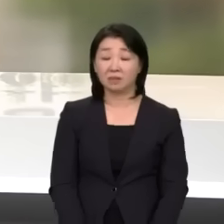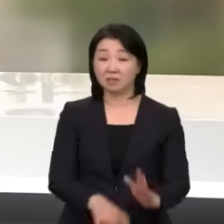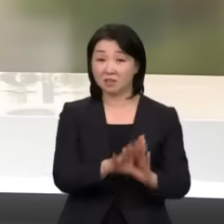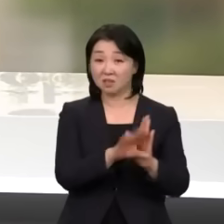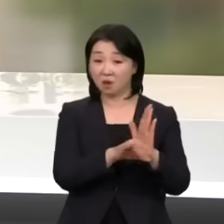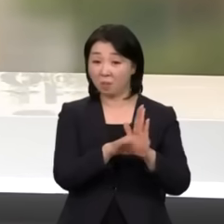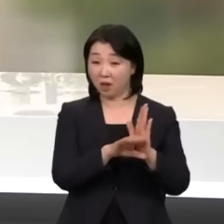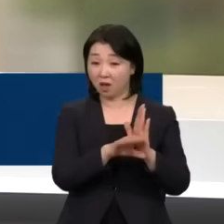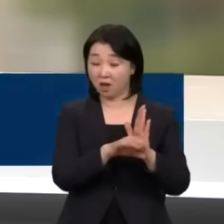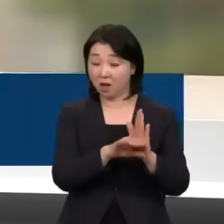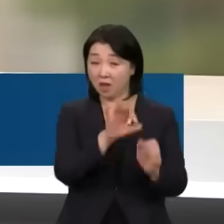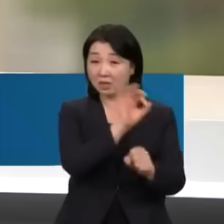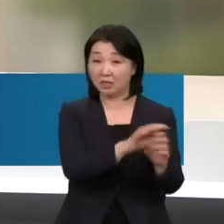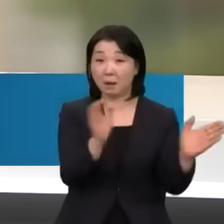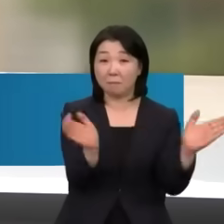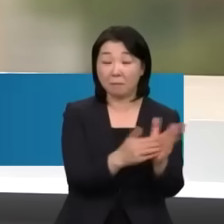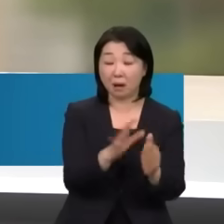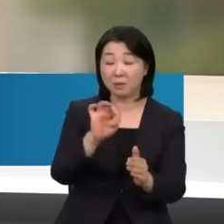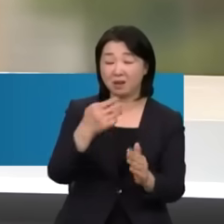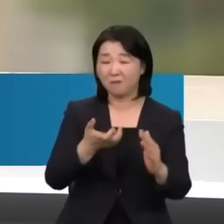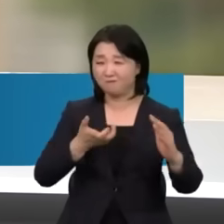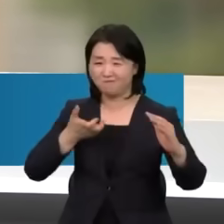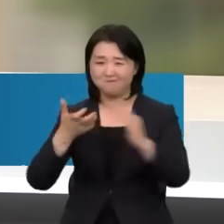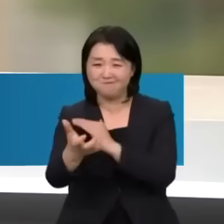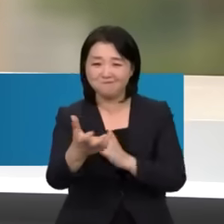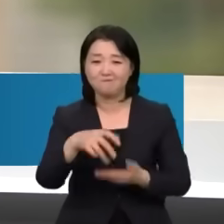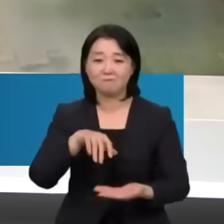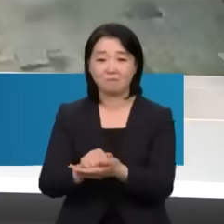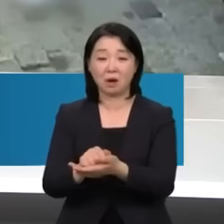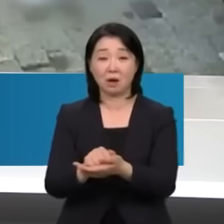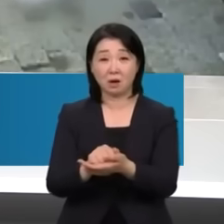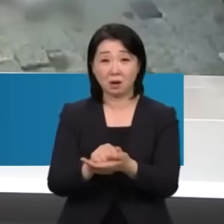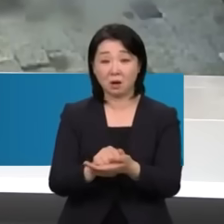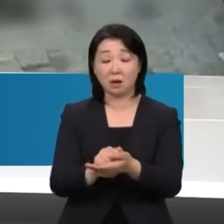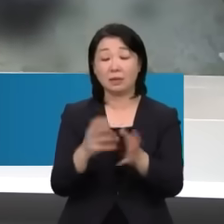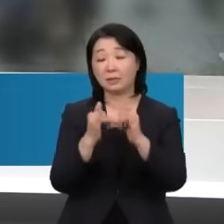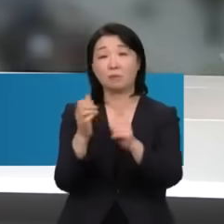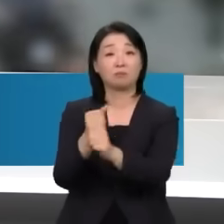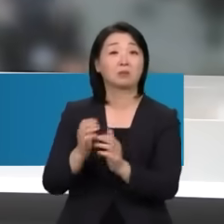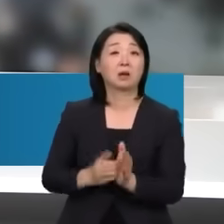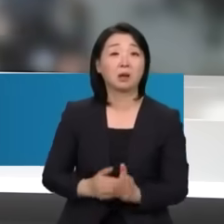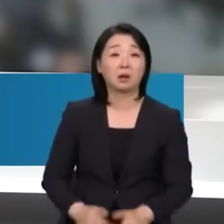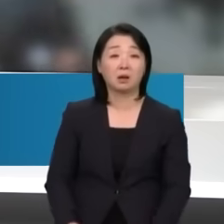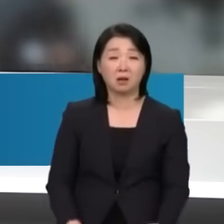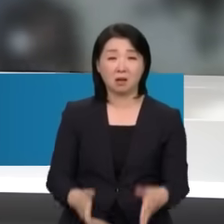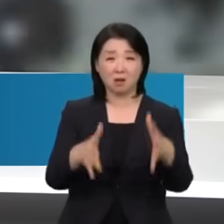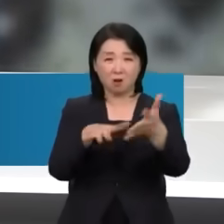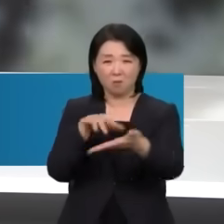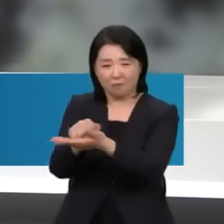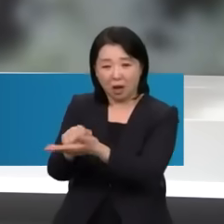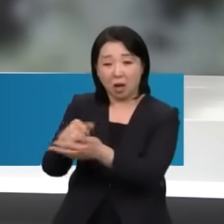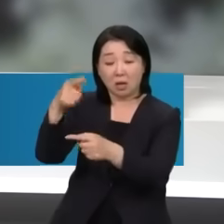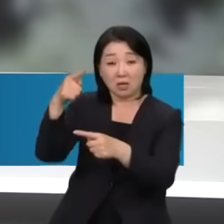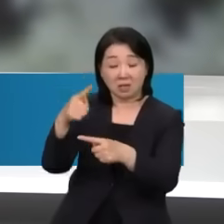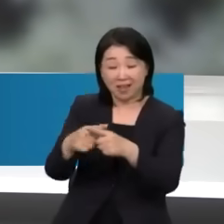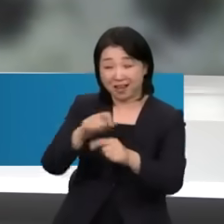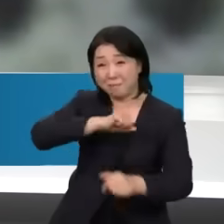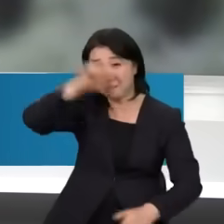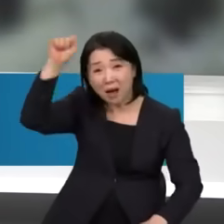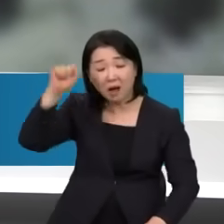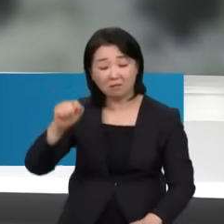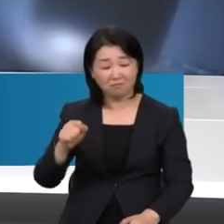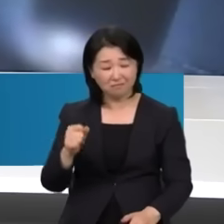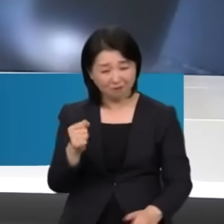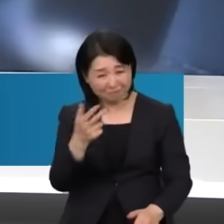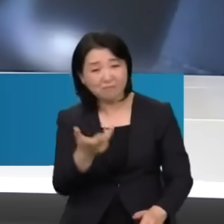경매에 넘어간 빌라를 무작정 밀고 들어가 점거한 용역 업자들이 붙잡혔습니다 건물을 점거하고 있다가 낙찰자가 나오면 비워